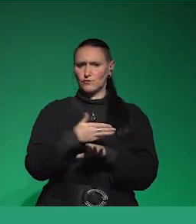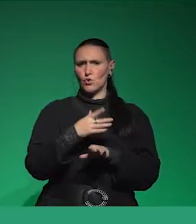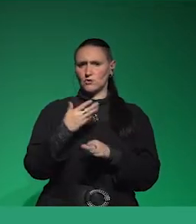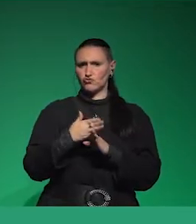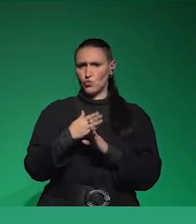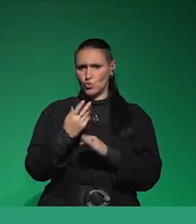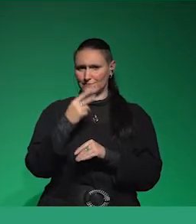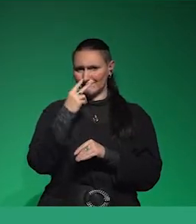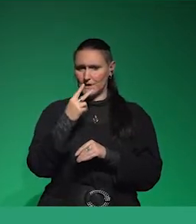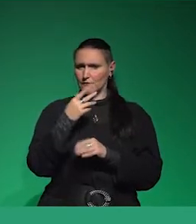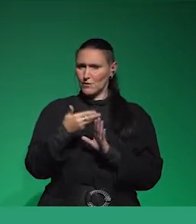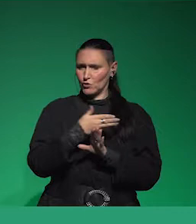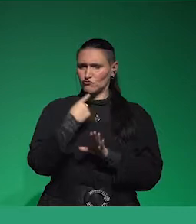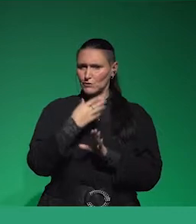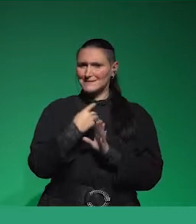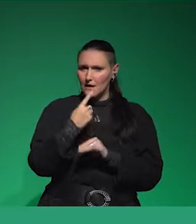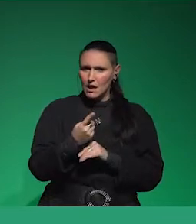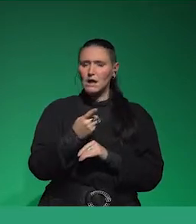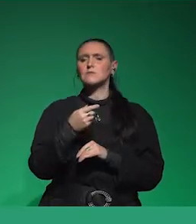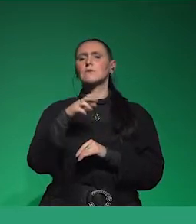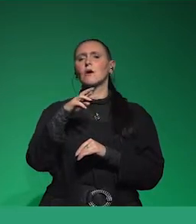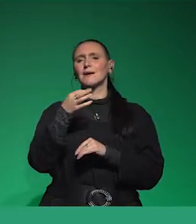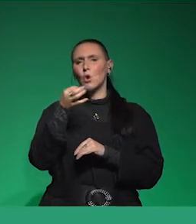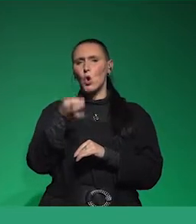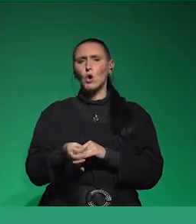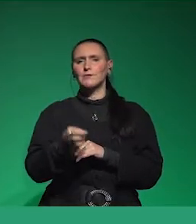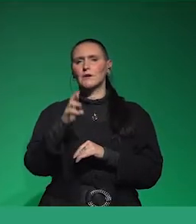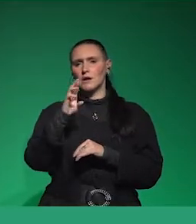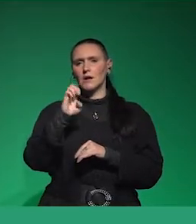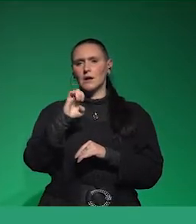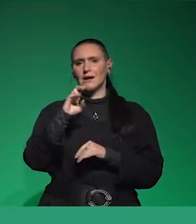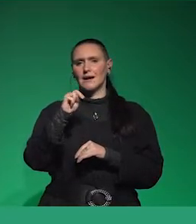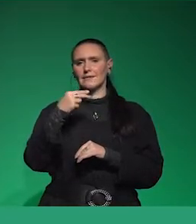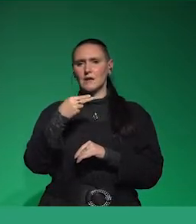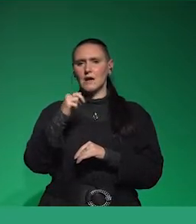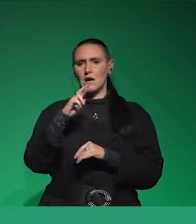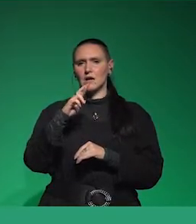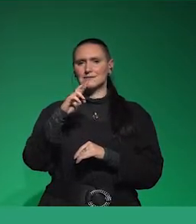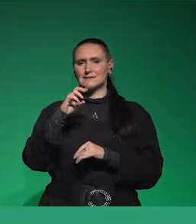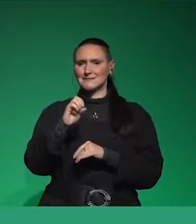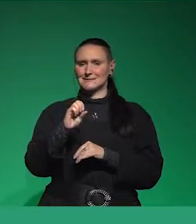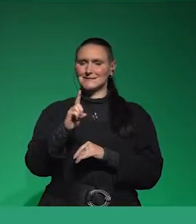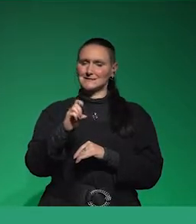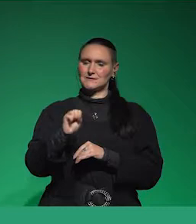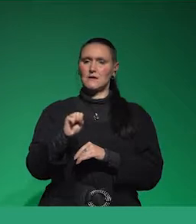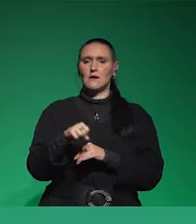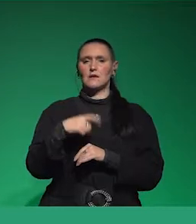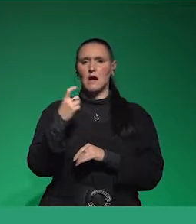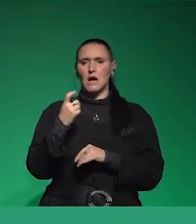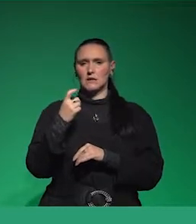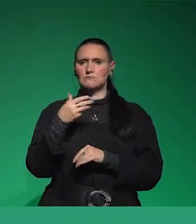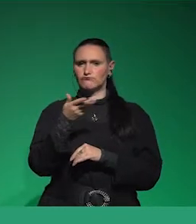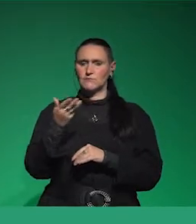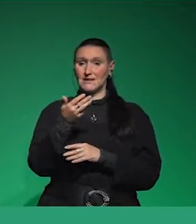agieren, also Reinhardshagen genauer gesagt, im Reinhardswald gelegen. Und da werden wir also